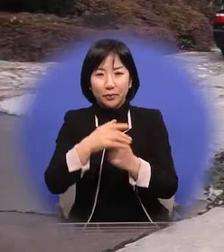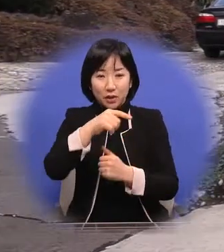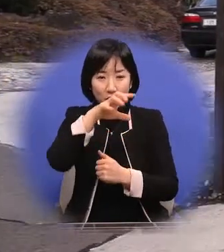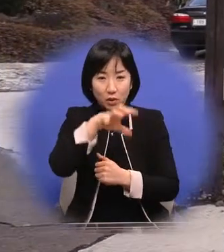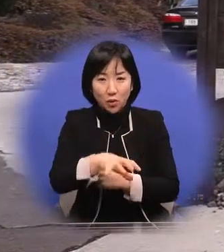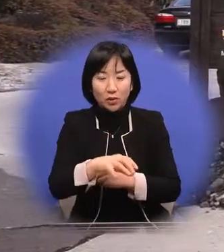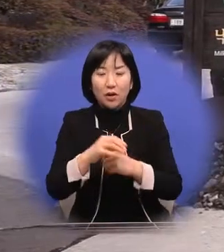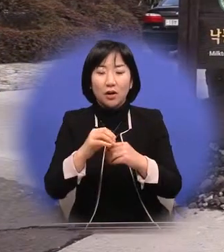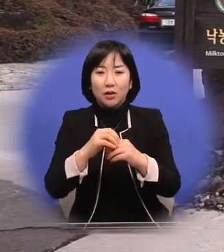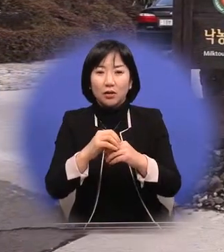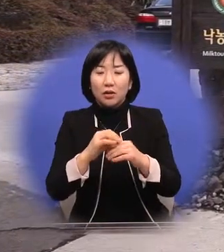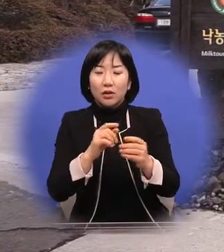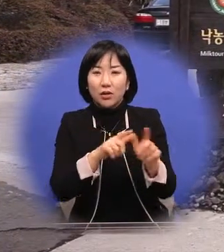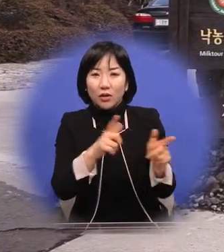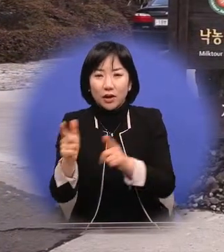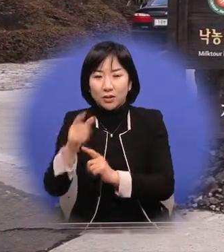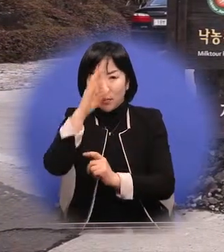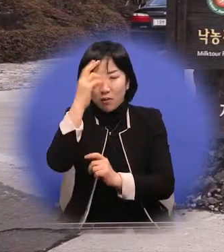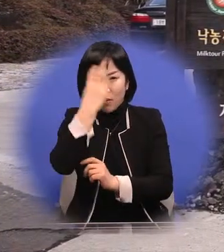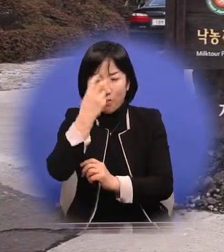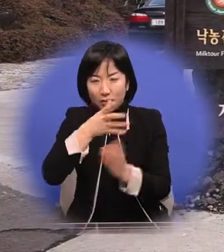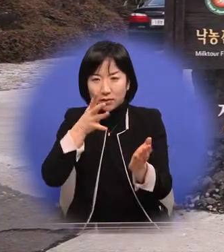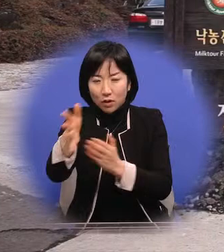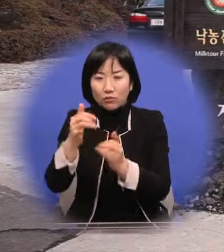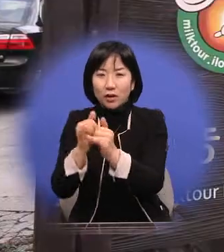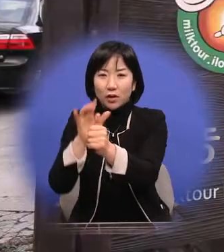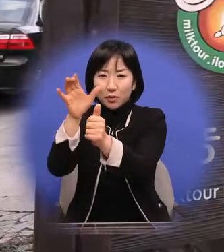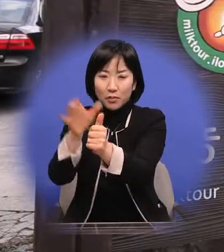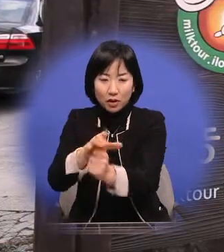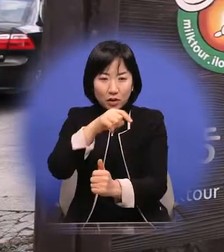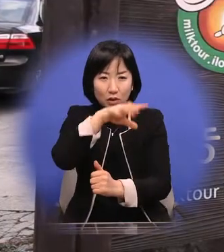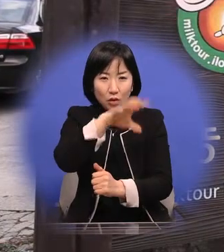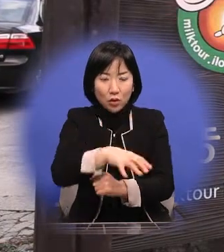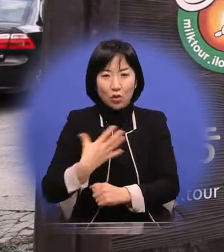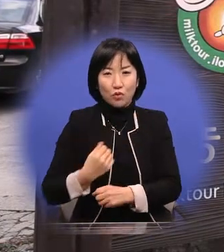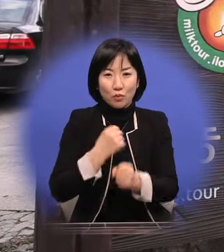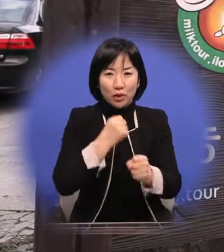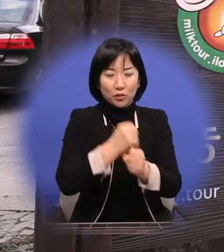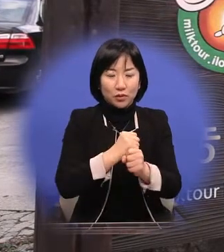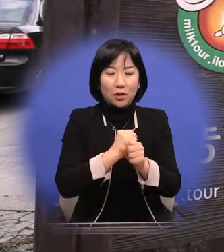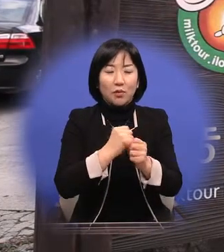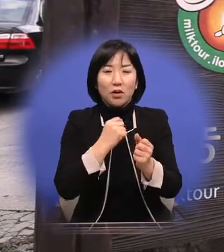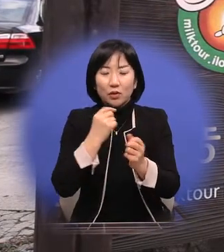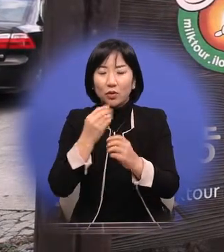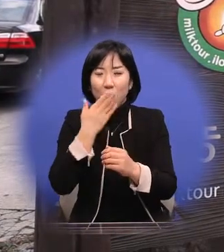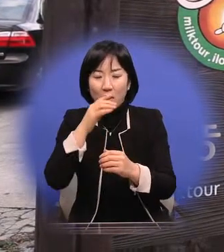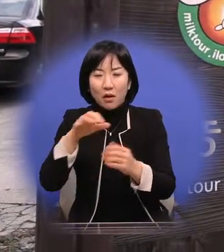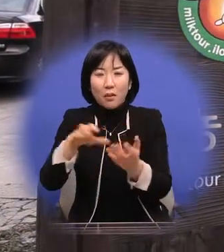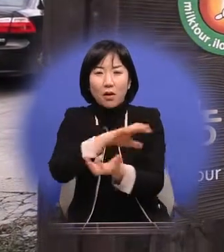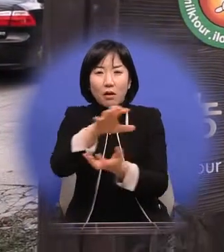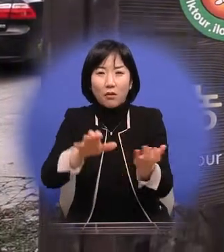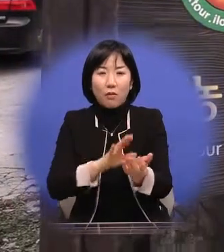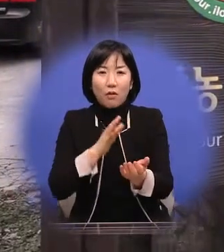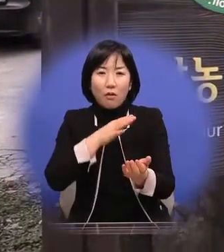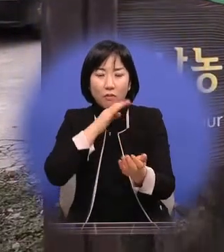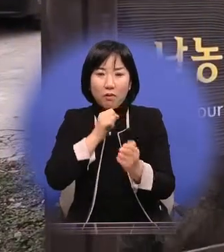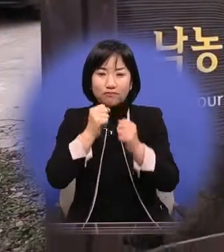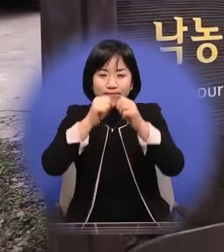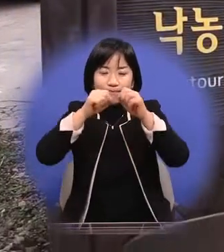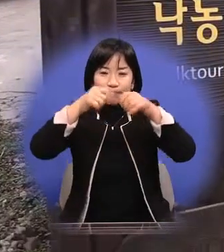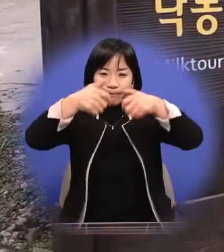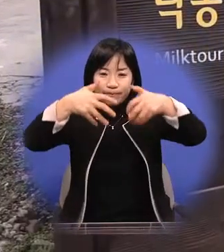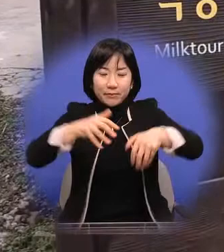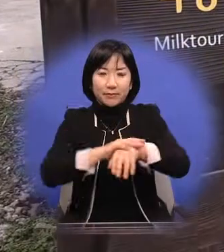인공수정과 질병관리를 전문가에게 맡기고 차교장관리, 사료배약 등을 체계적으로 진행해 고품질의 원유와